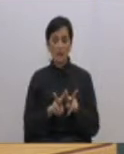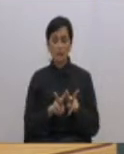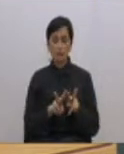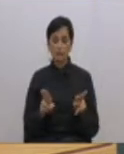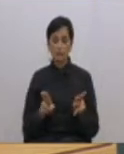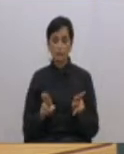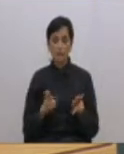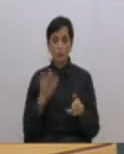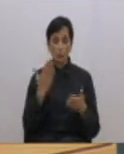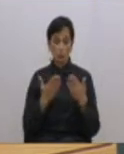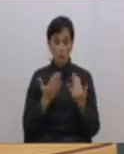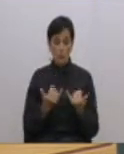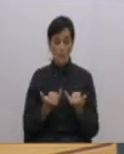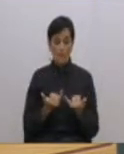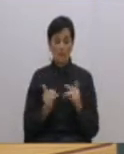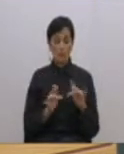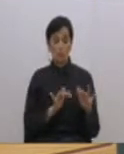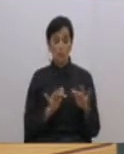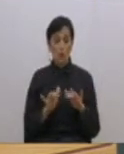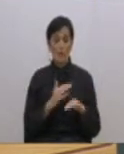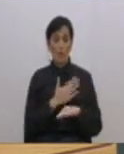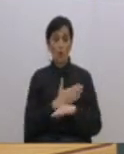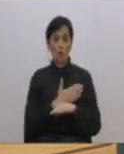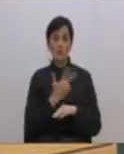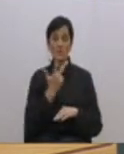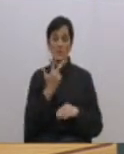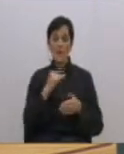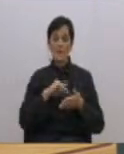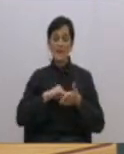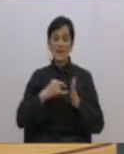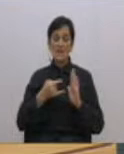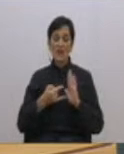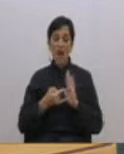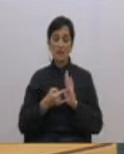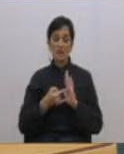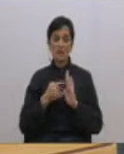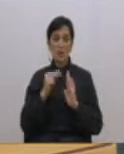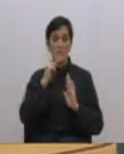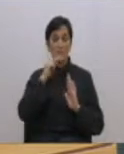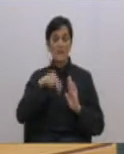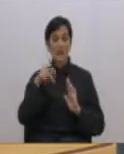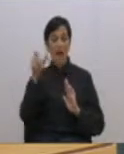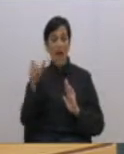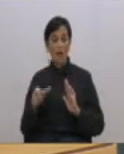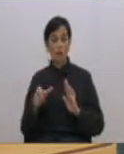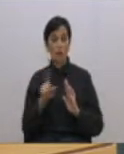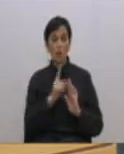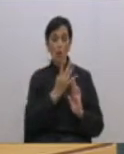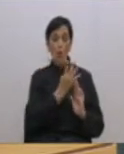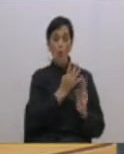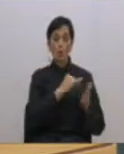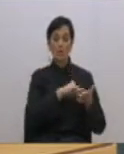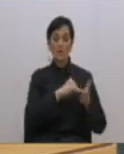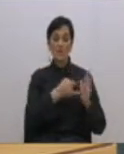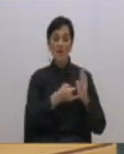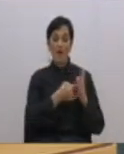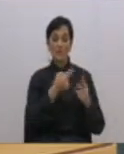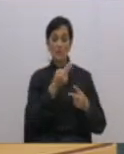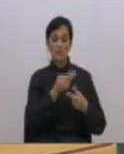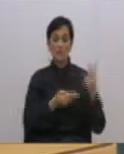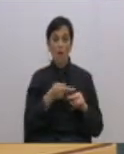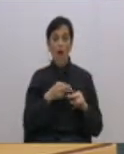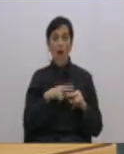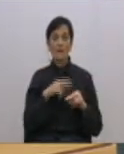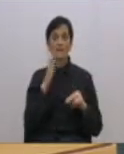და თუკი დღეს მოქმედი ნორმით არანაკლებ 3 კვადრატული მეტრისა არის ბრალდებულზე და არანაკლებ 4 კვადრატული მეტრისა